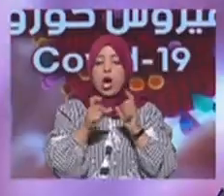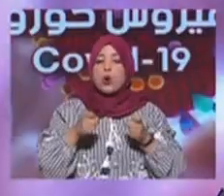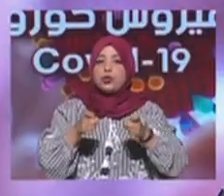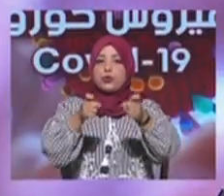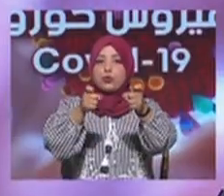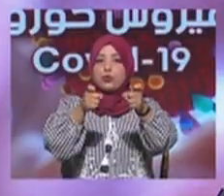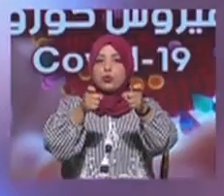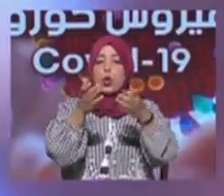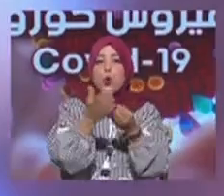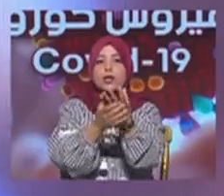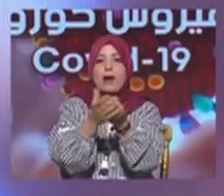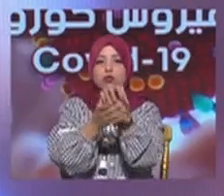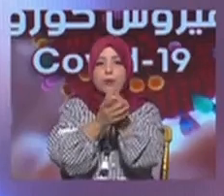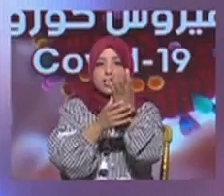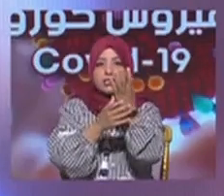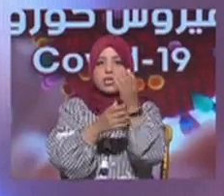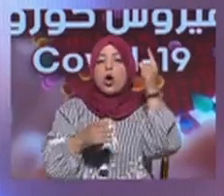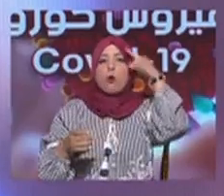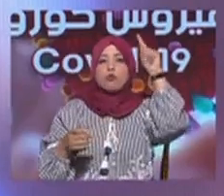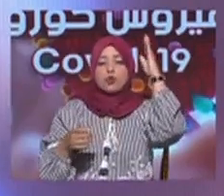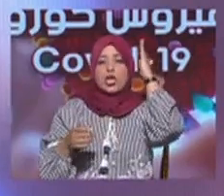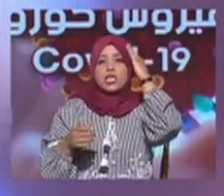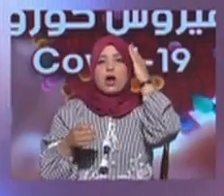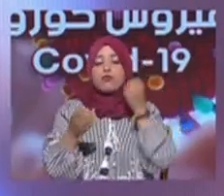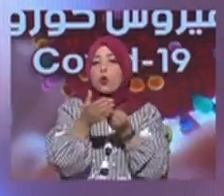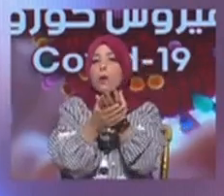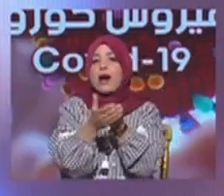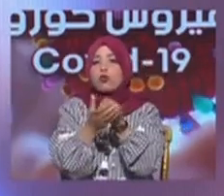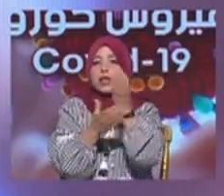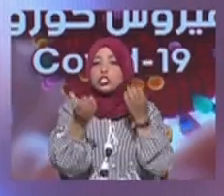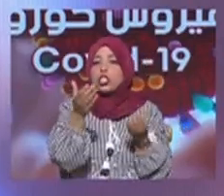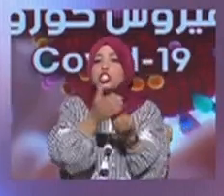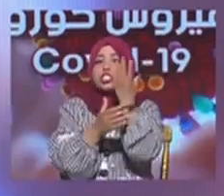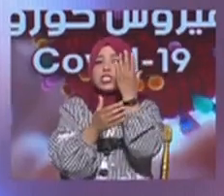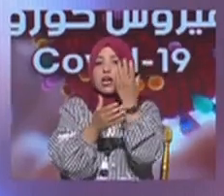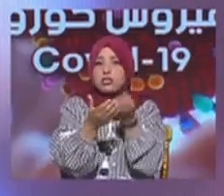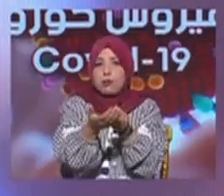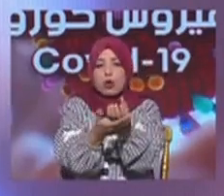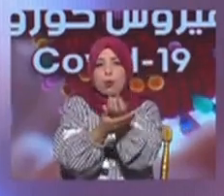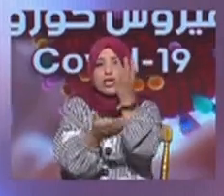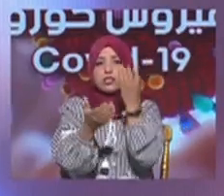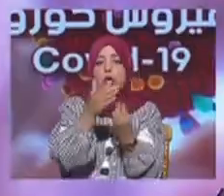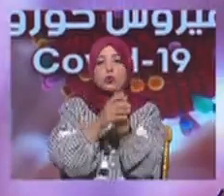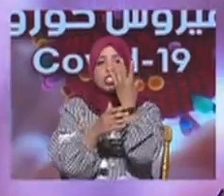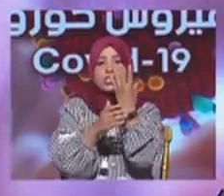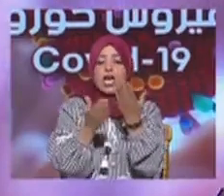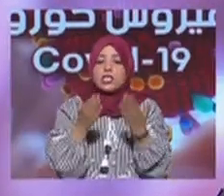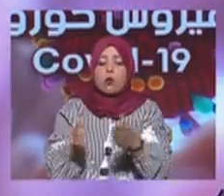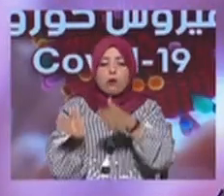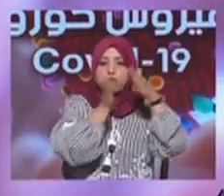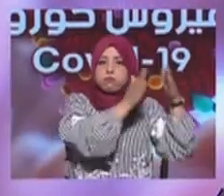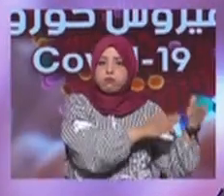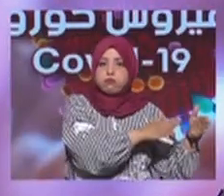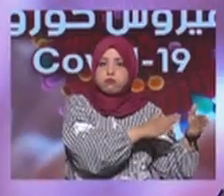المعلومات لي دوني هذيا باش نعرفوا اكثر الفيروس هذا ولا غيره معناتها باش نشوف بشوي بشوي حتى نعرفوا ربما